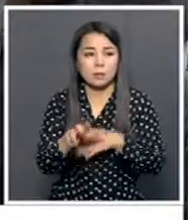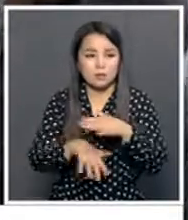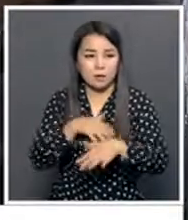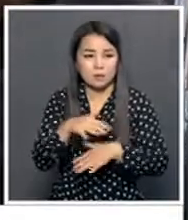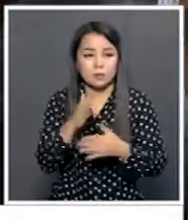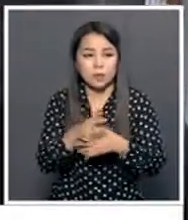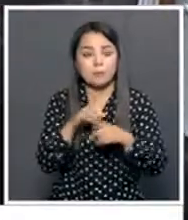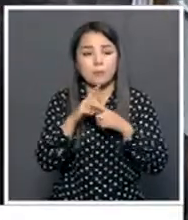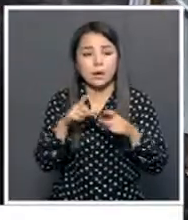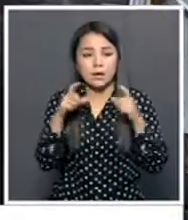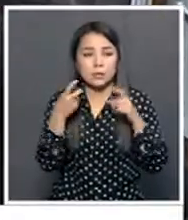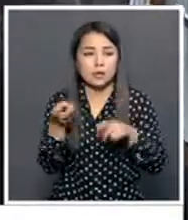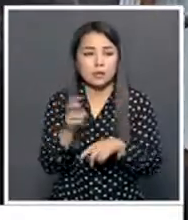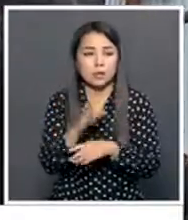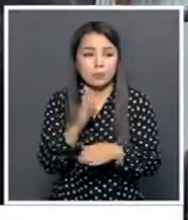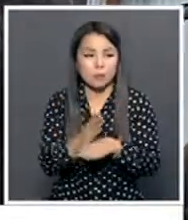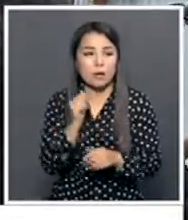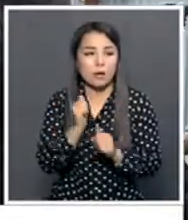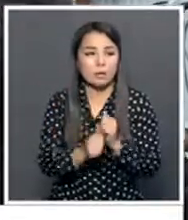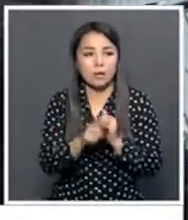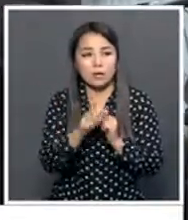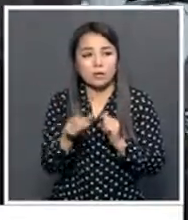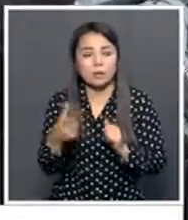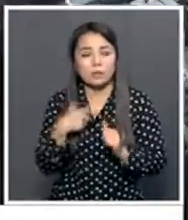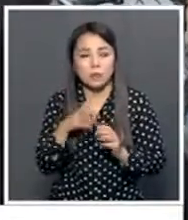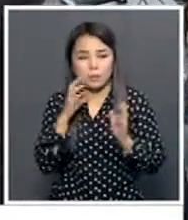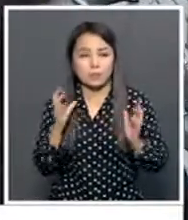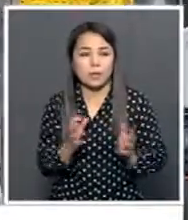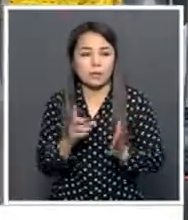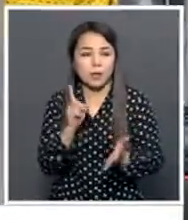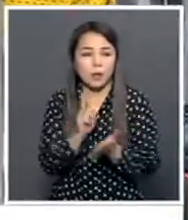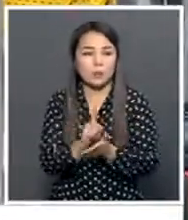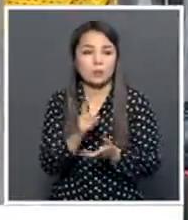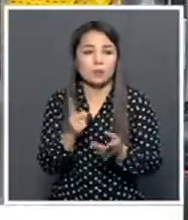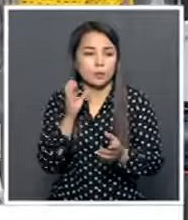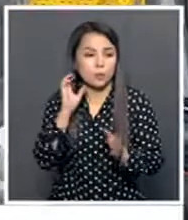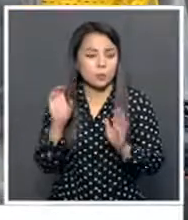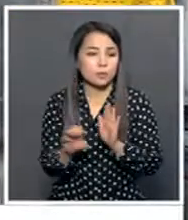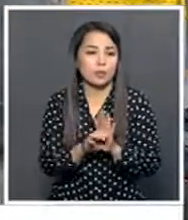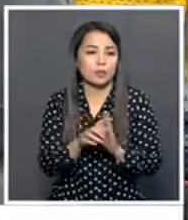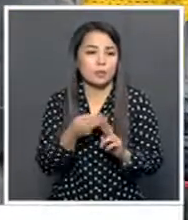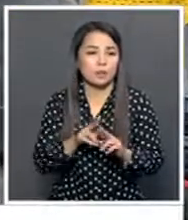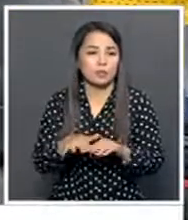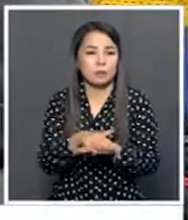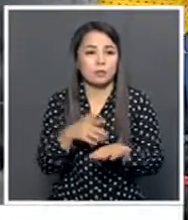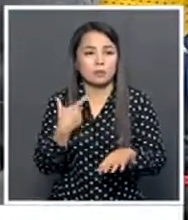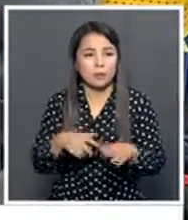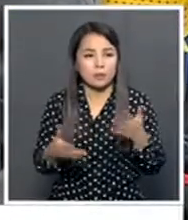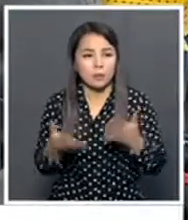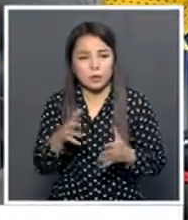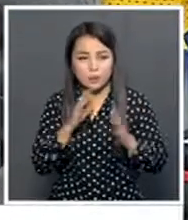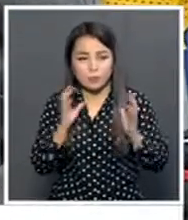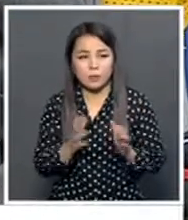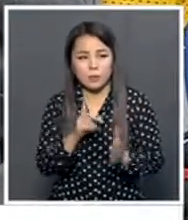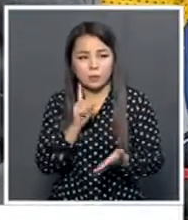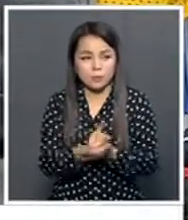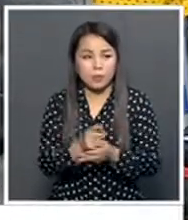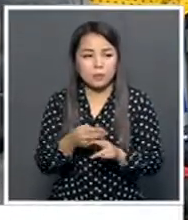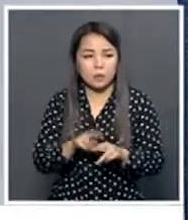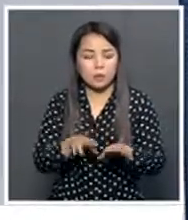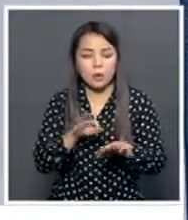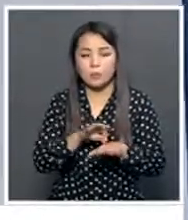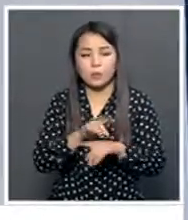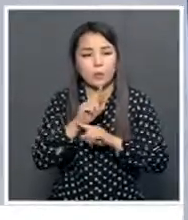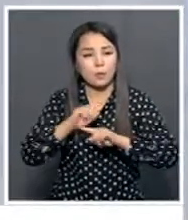айтамыз: маскамен кіріңіздер. Әр адам өзін сақтамаса кім сақтайды? Әрбір адам өзін өзі сақтаса құқығын бүтін